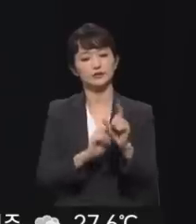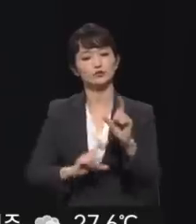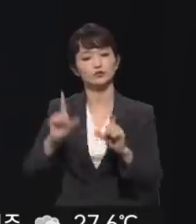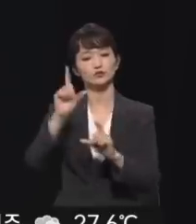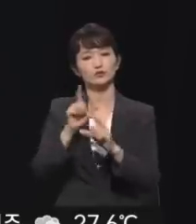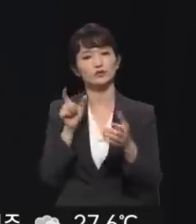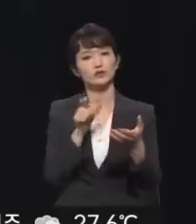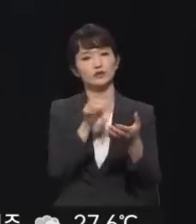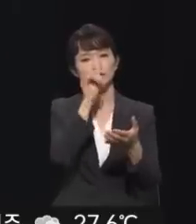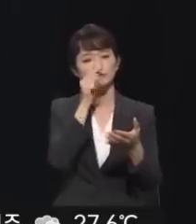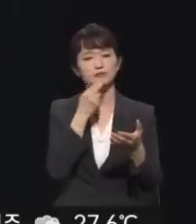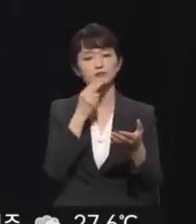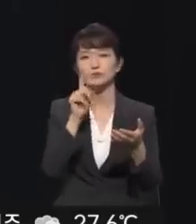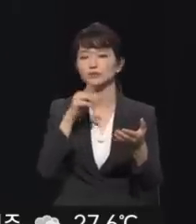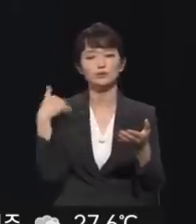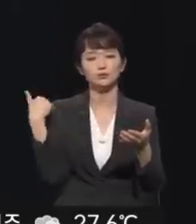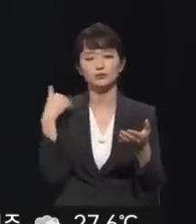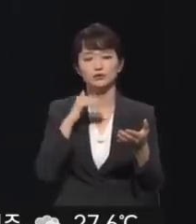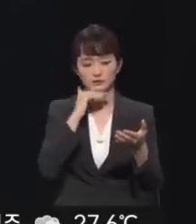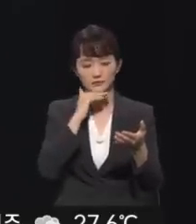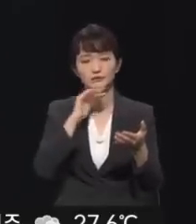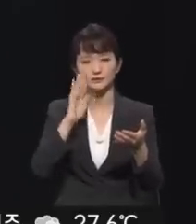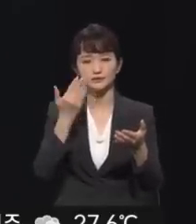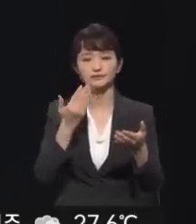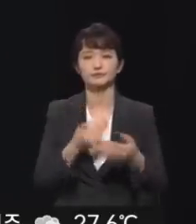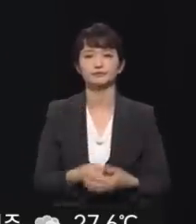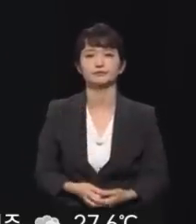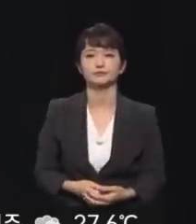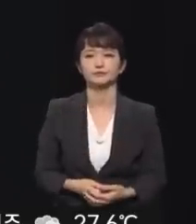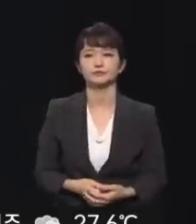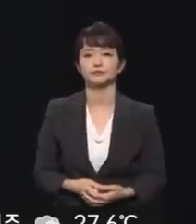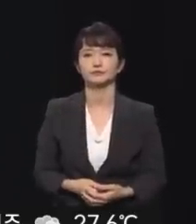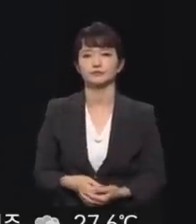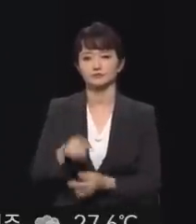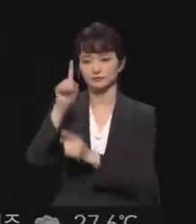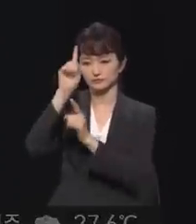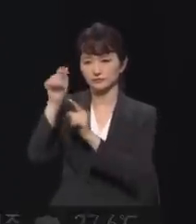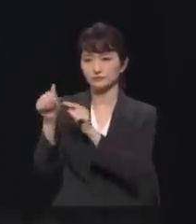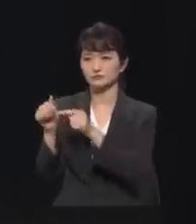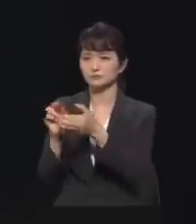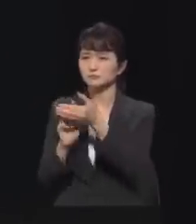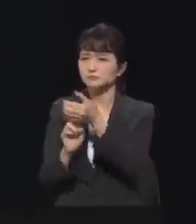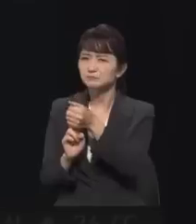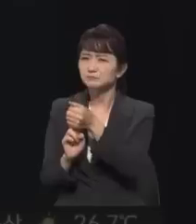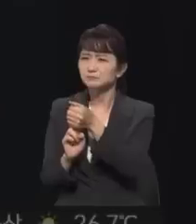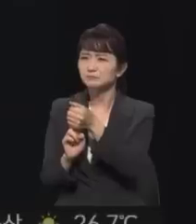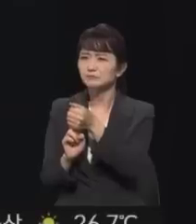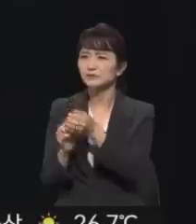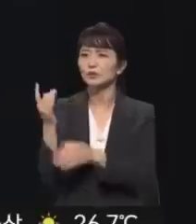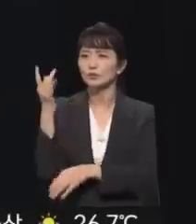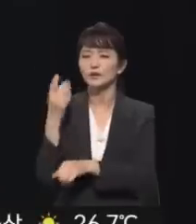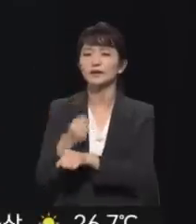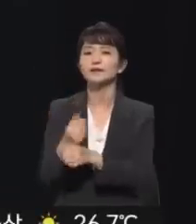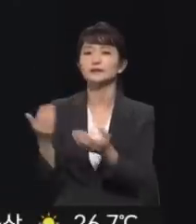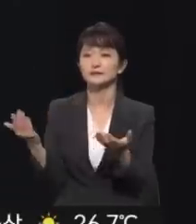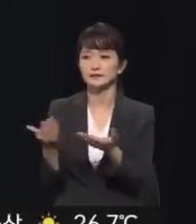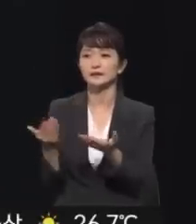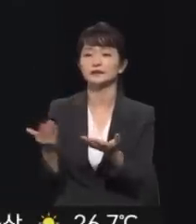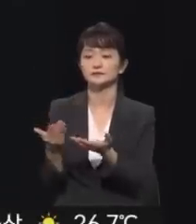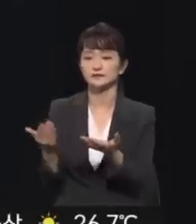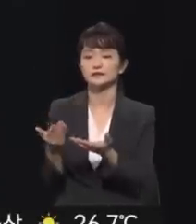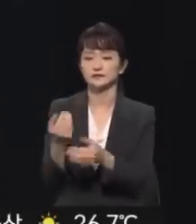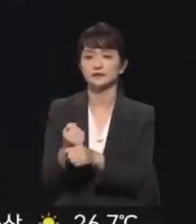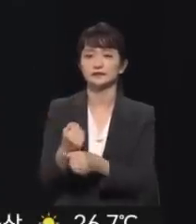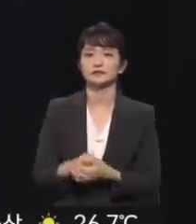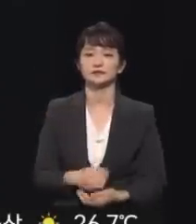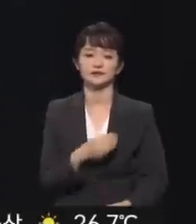모르겠습니다 지켜봐야 될 것 같고요 그런데 이제 잠적 얘기를 했는데 잠적 이라는게 하던 일을 하겠다는 얘기 더라구요 그러니까